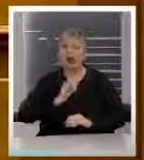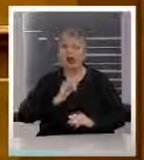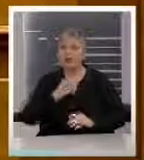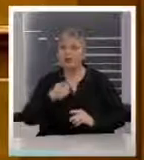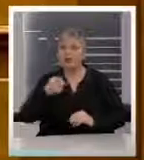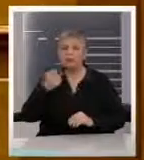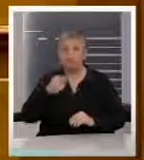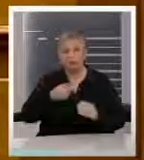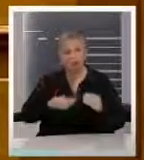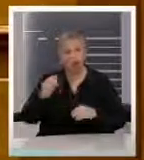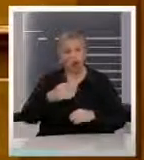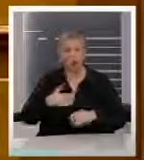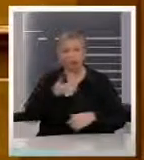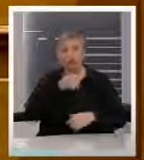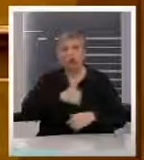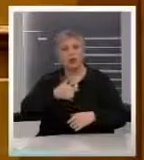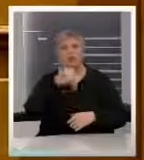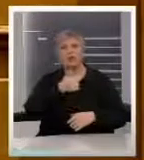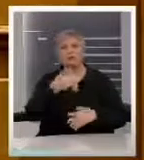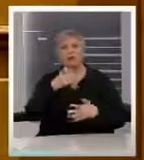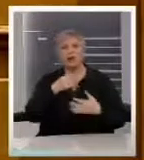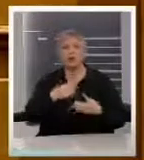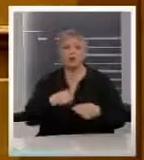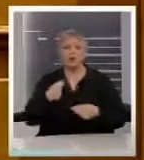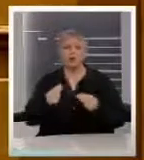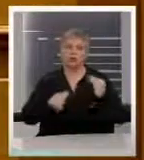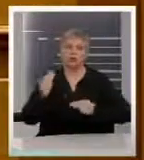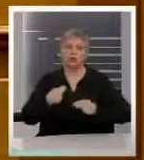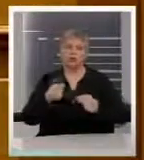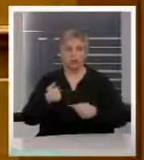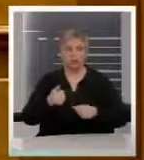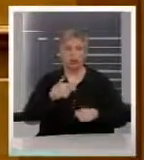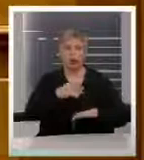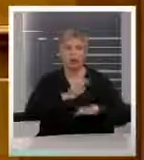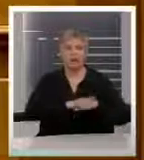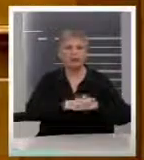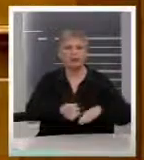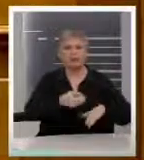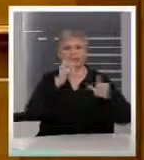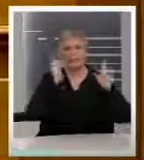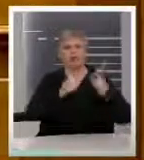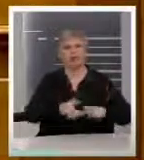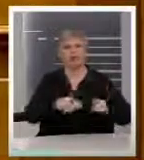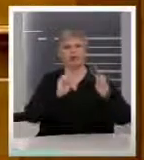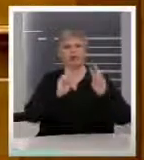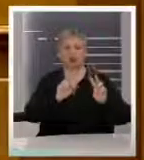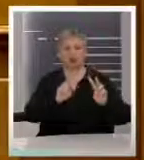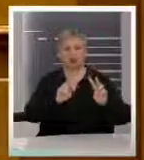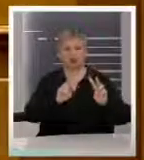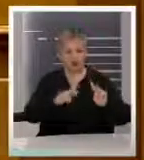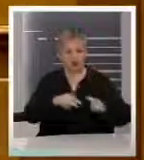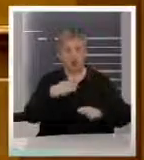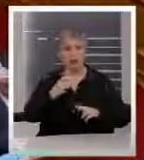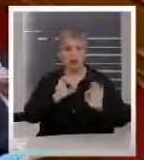από την κρίση την οποία δημιούργησε η συγκυβέρνηση ΠΑΣΟΚ Νέας Δημοκρατίας μετά τον ολετήρα του ελληνικού λαού, τον